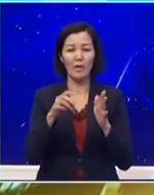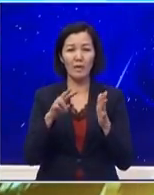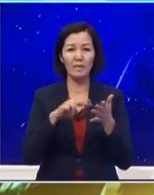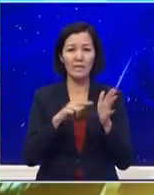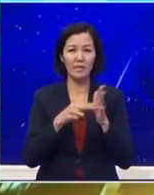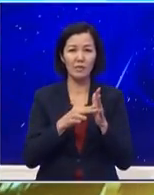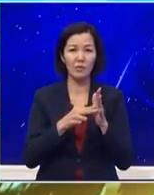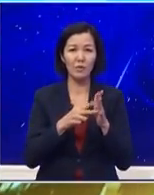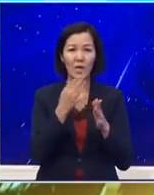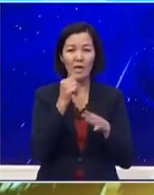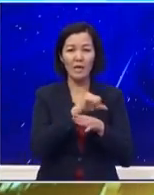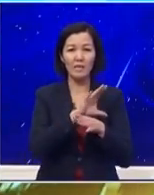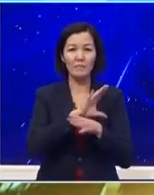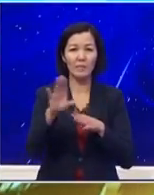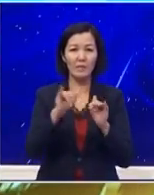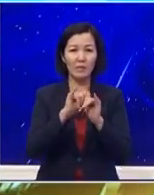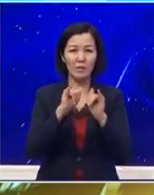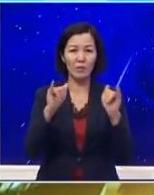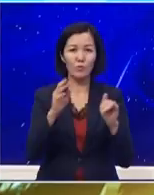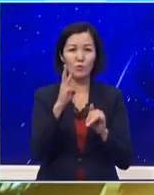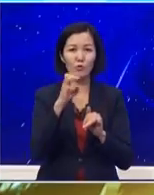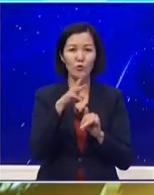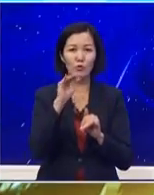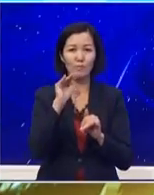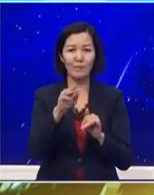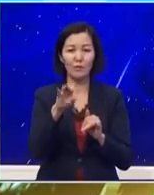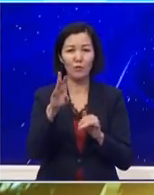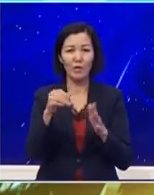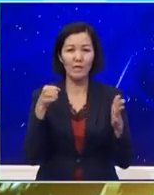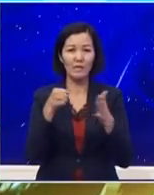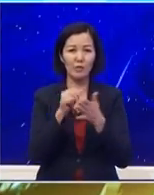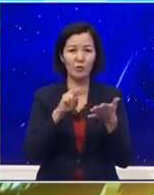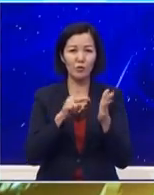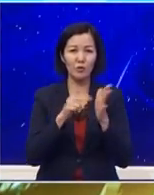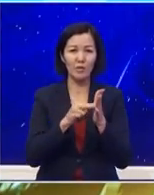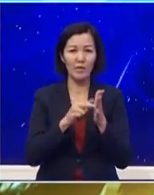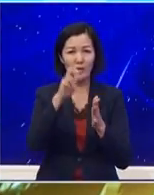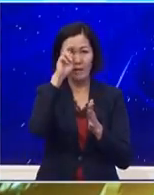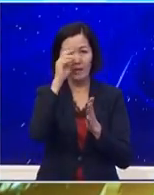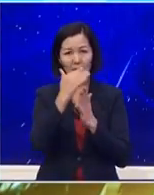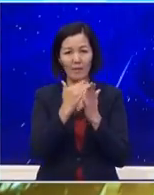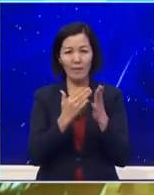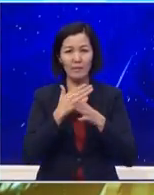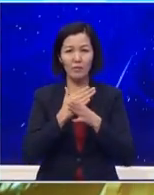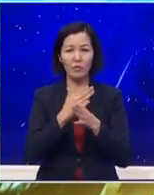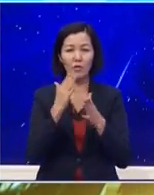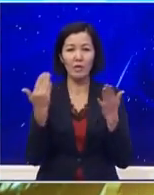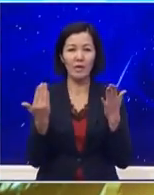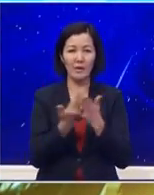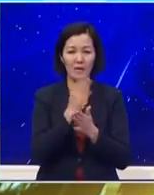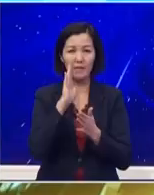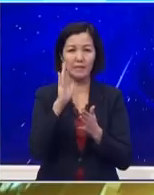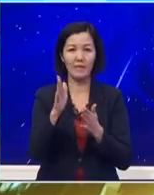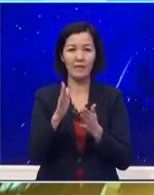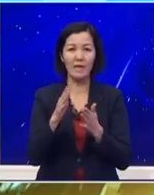экспортын 300 мың тоннаға артыру көзделген. Бастама жуырда қолға алынған мемлекеттік бағдарлама аясында іске асады. Ол үшін жаңадан